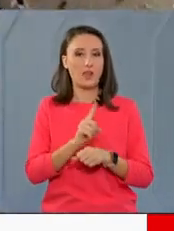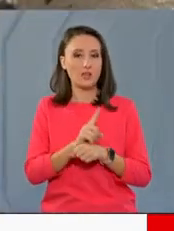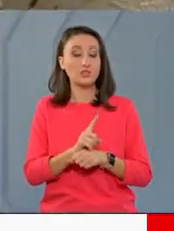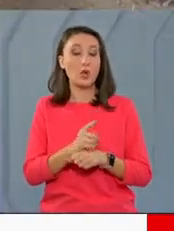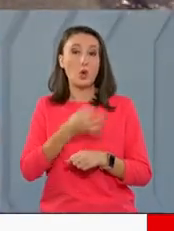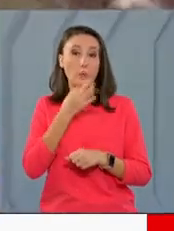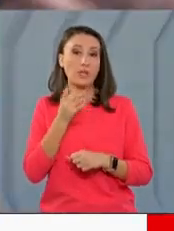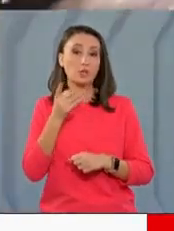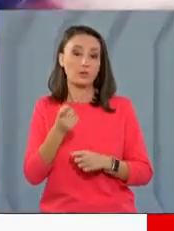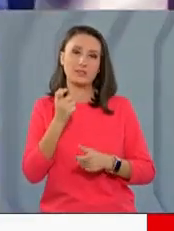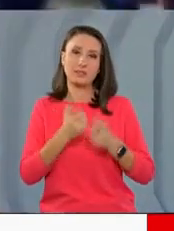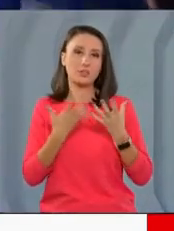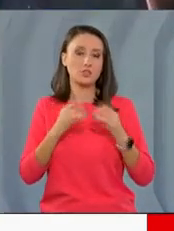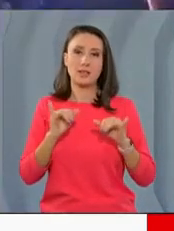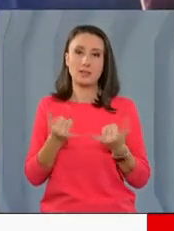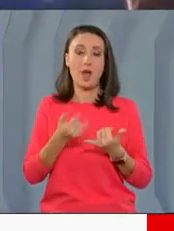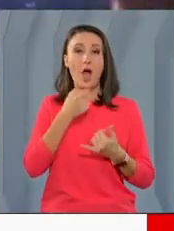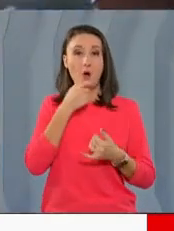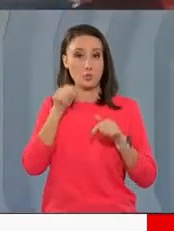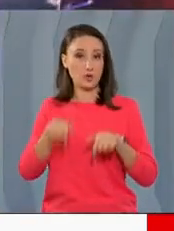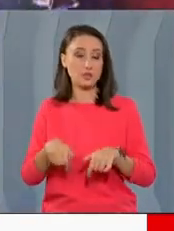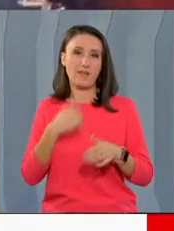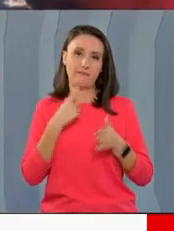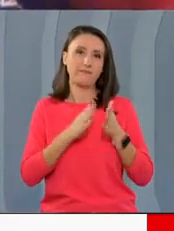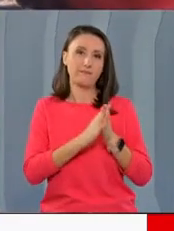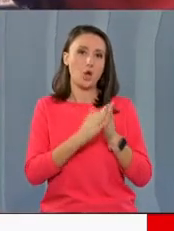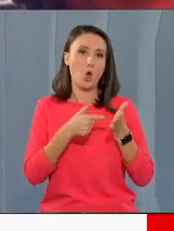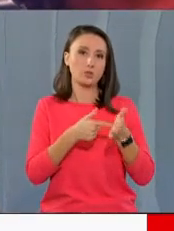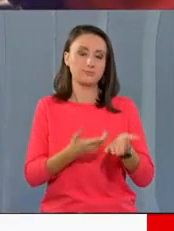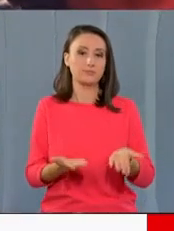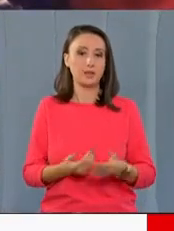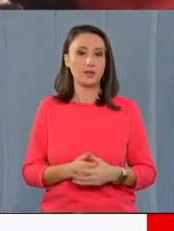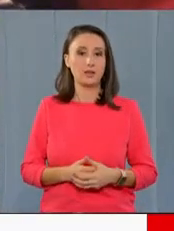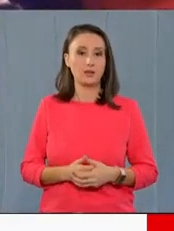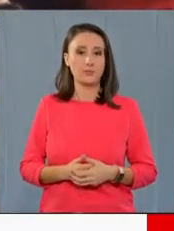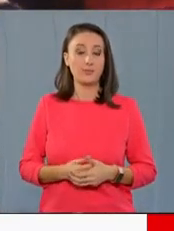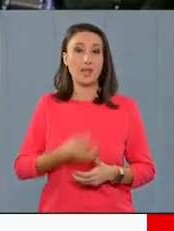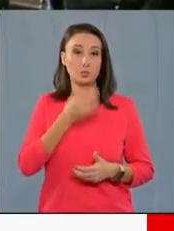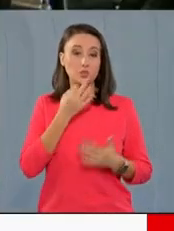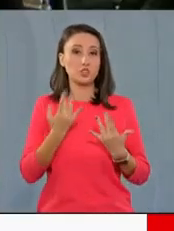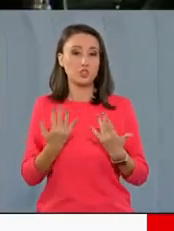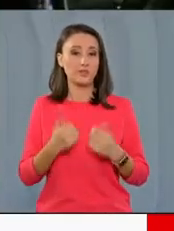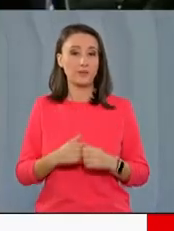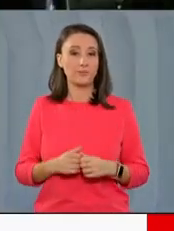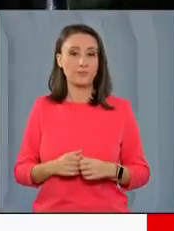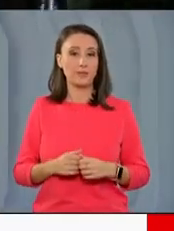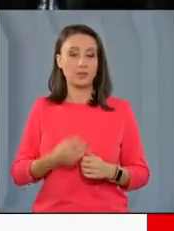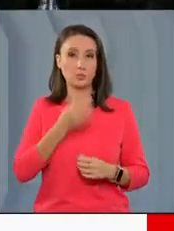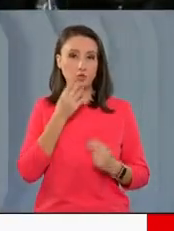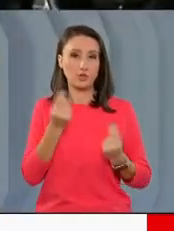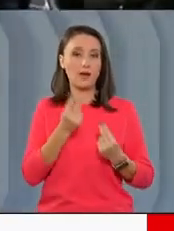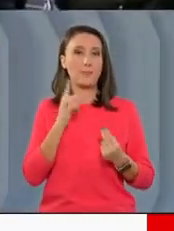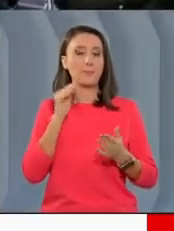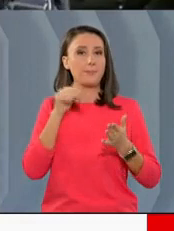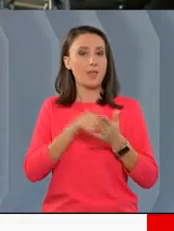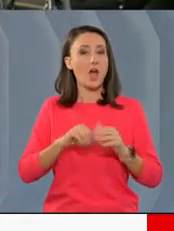comentariile dumneavoastră despre ceea ce s a întâmplat anul acesta în primul rând aș comenta cifrele a spus ceva De câteva